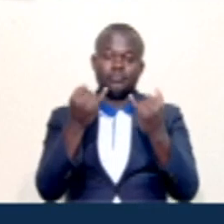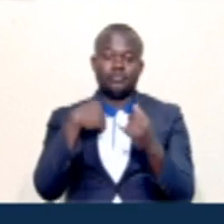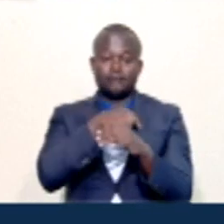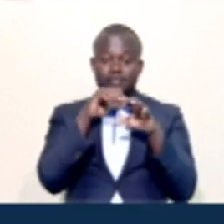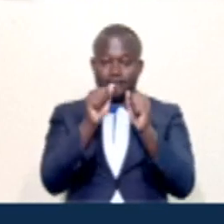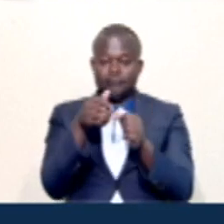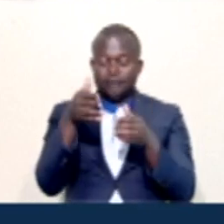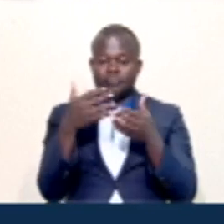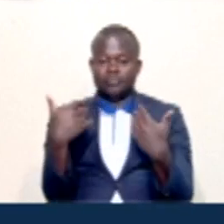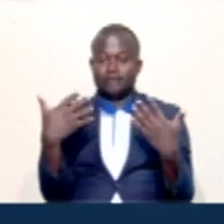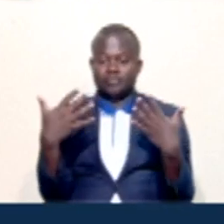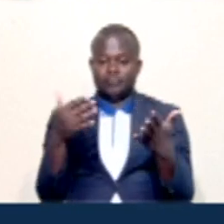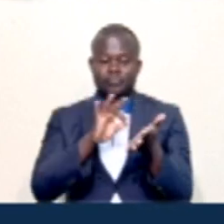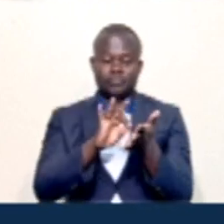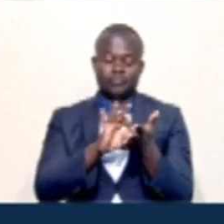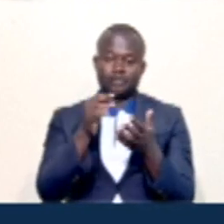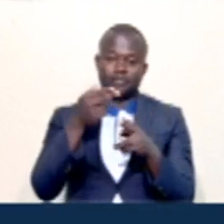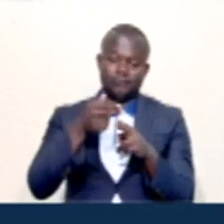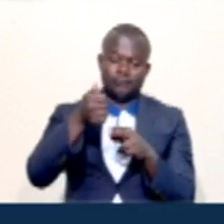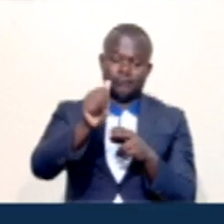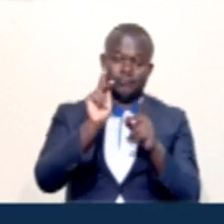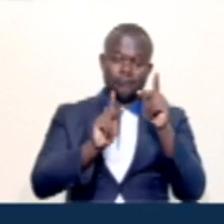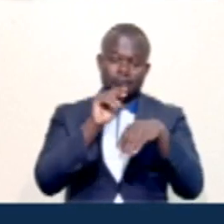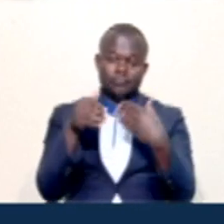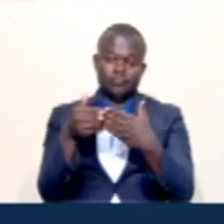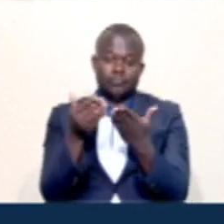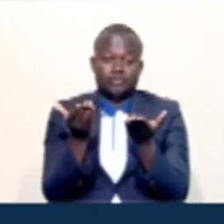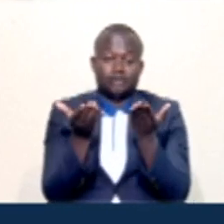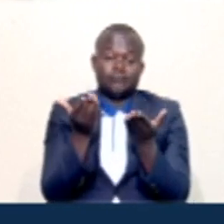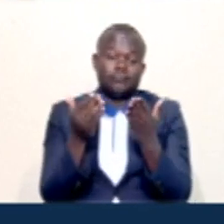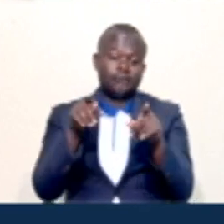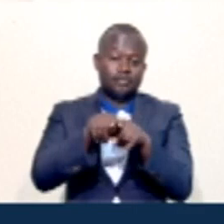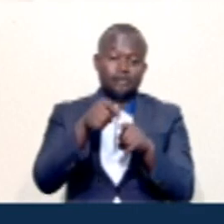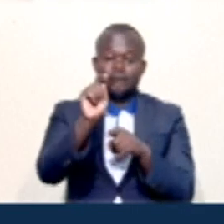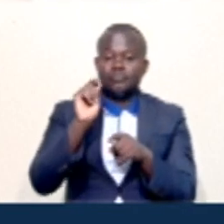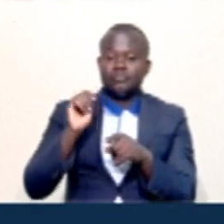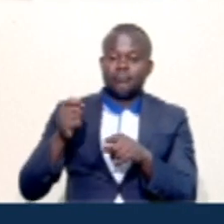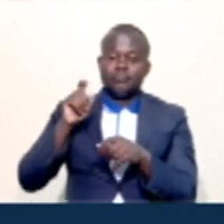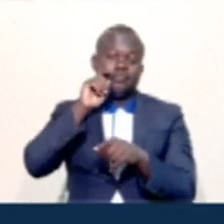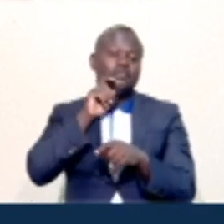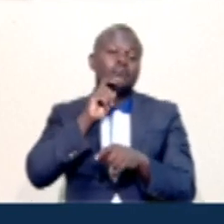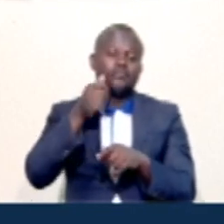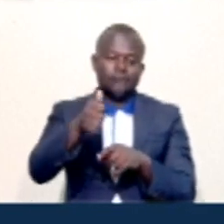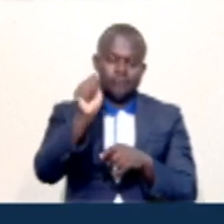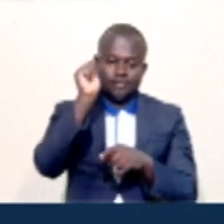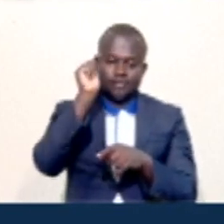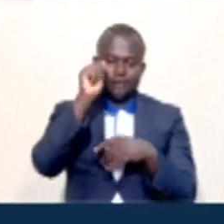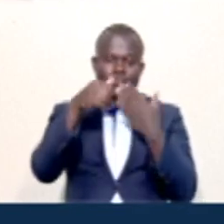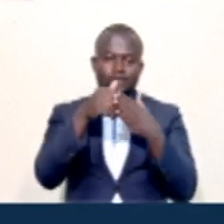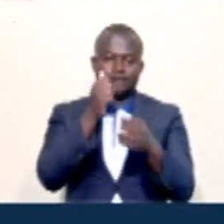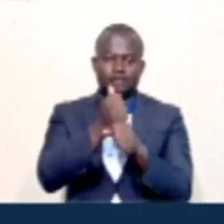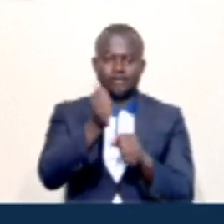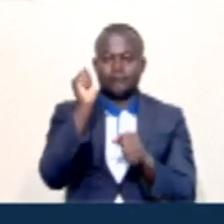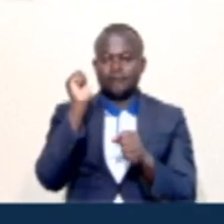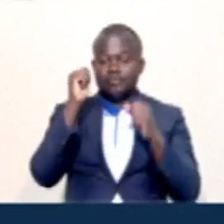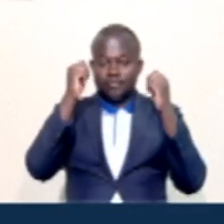gufata urupapuro ukandika amazina y'abo bantu, yenda nk'uko wavuze igitsina cyabo, akazi bakora. Njyewe